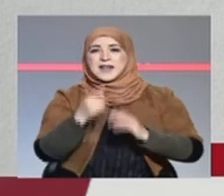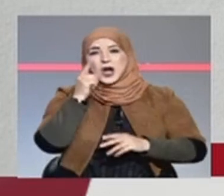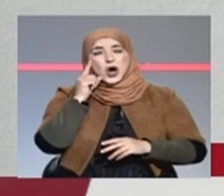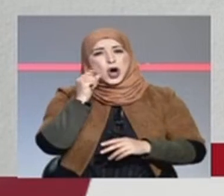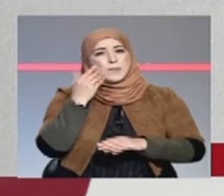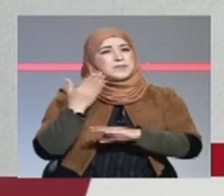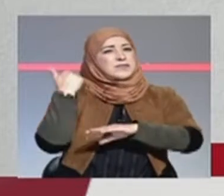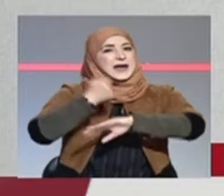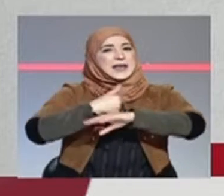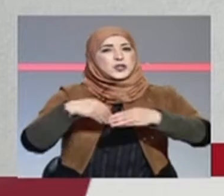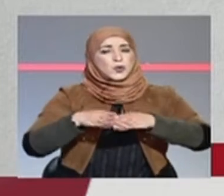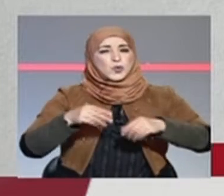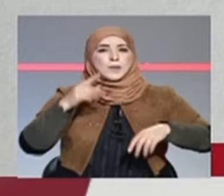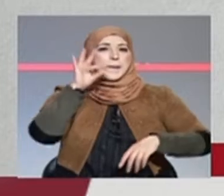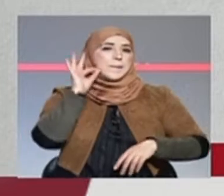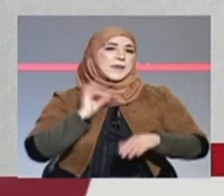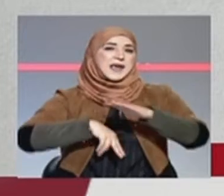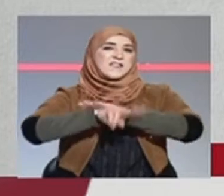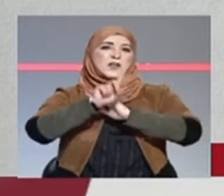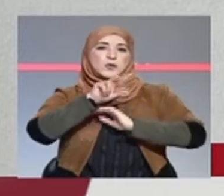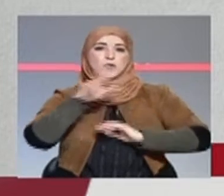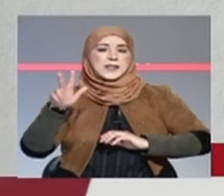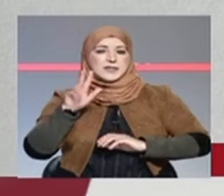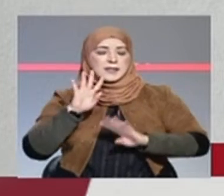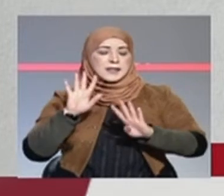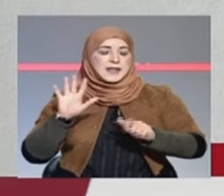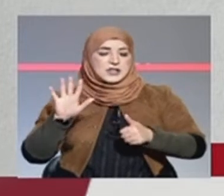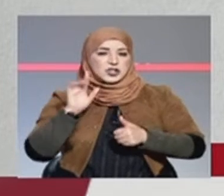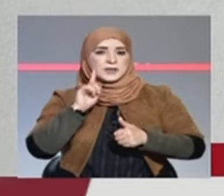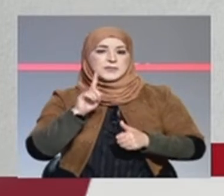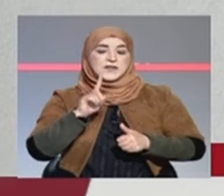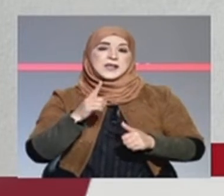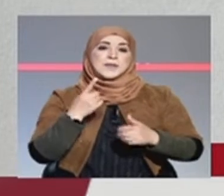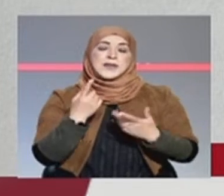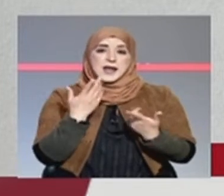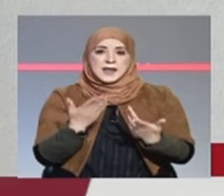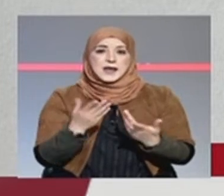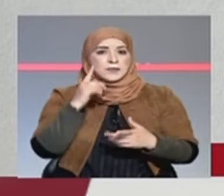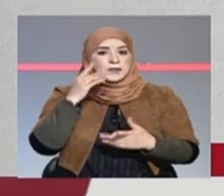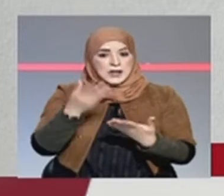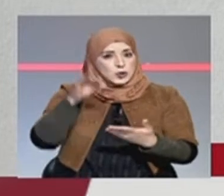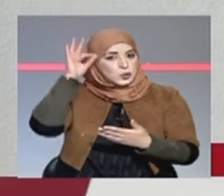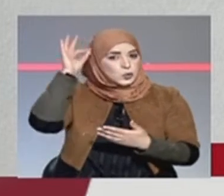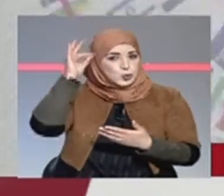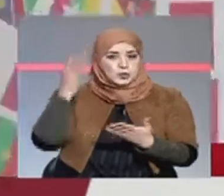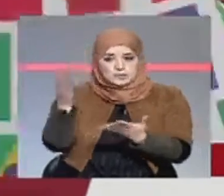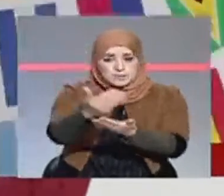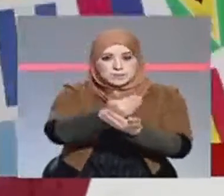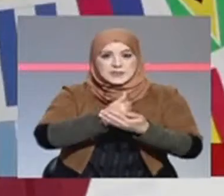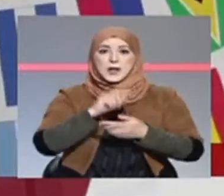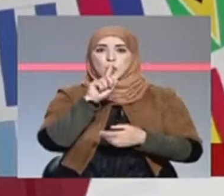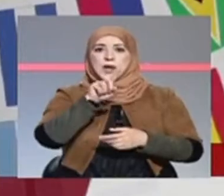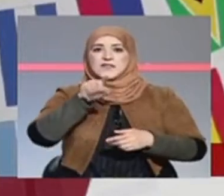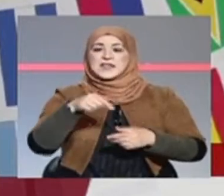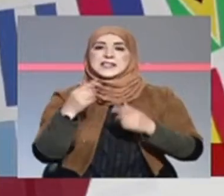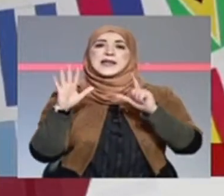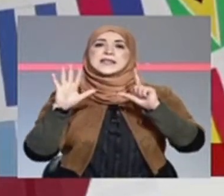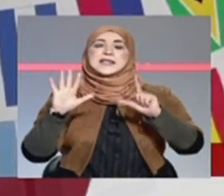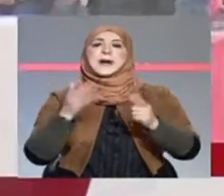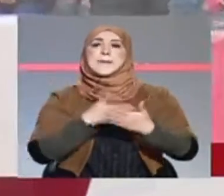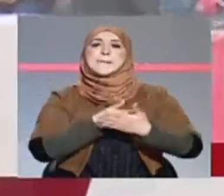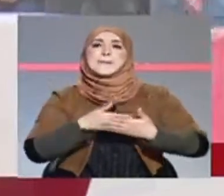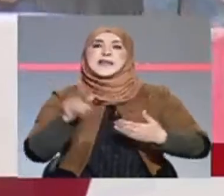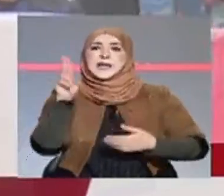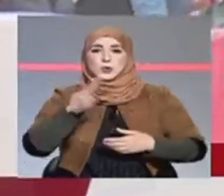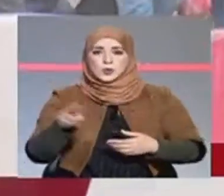يست عشره والفين بقيمه 2.9 مليار دولار لم تحصل منه البلاد سوى على واحد فاصل سبعه مليار دولار